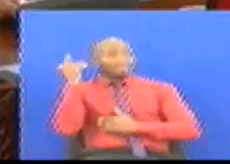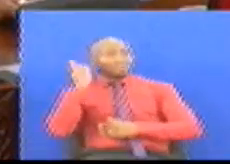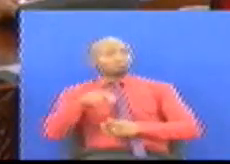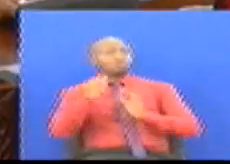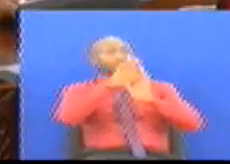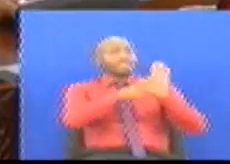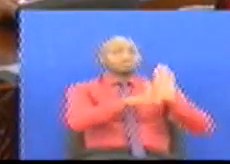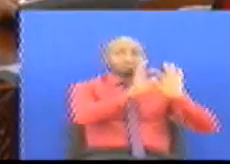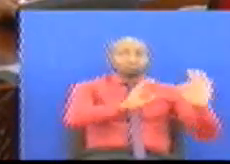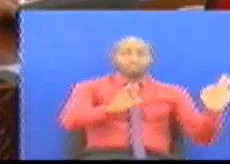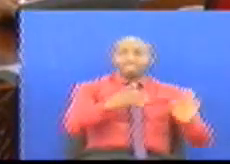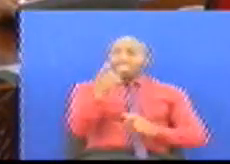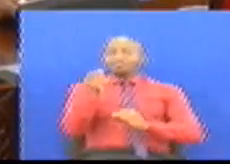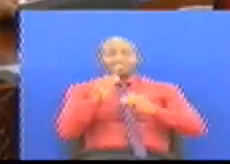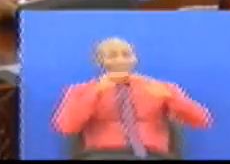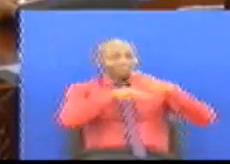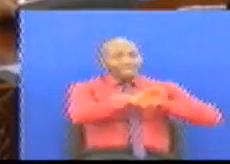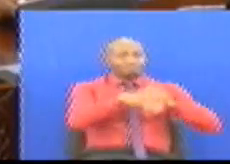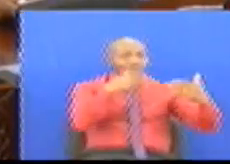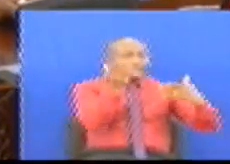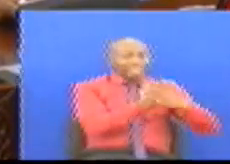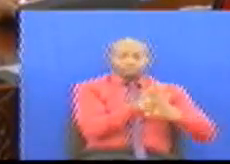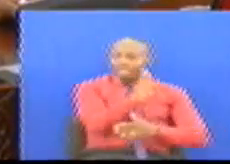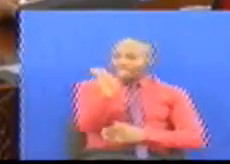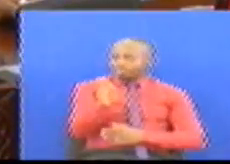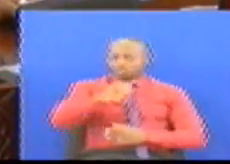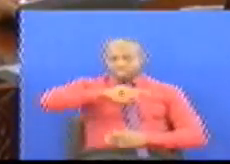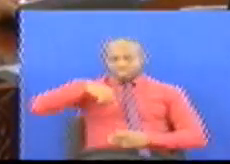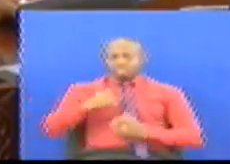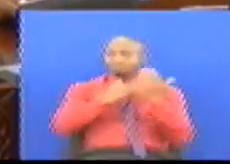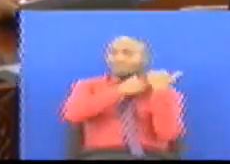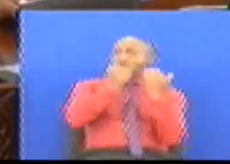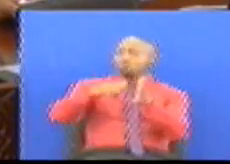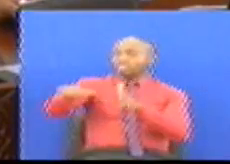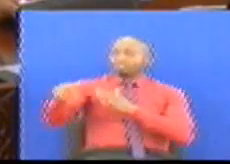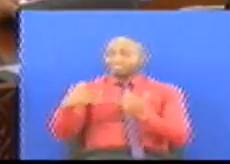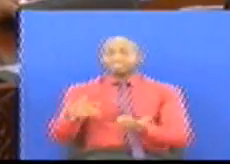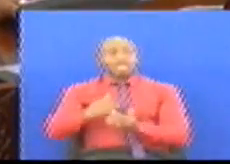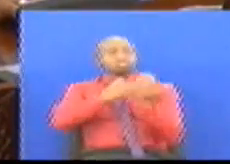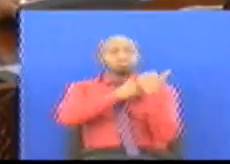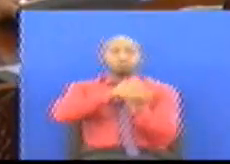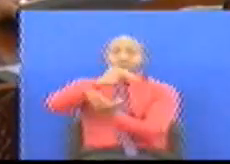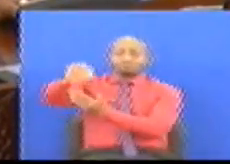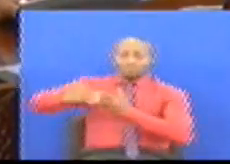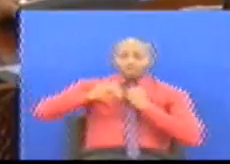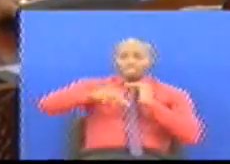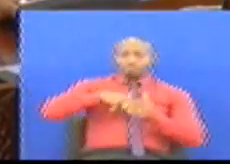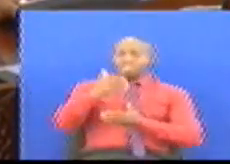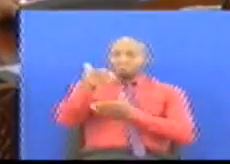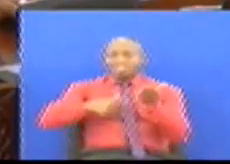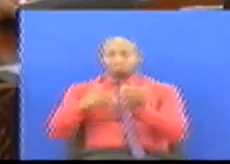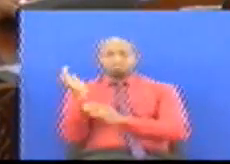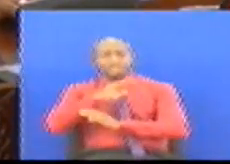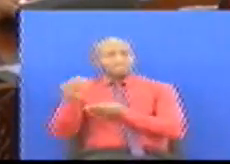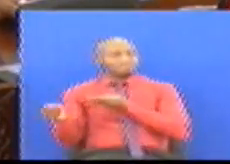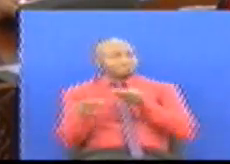mzuri, mnaingiza fedha kwenye akaunti za almashauri wenyewe wanalipa. Sasa mmerudisha ili jukumu kwenu kwamba tukimaliza tunaleta certificate kwenu